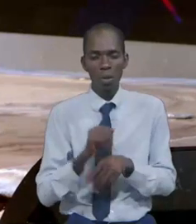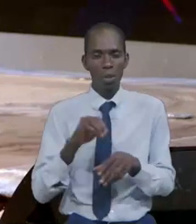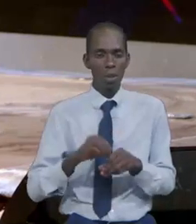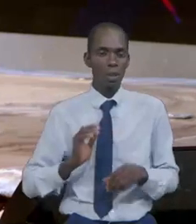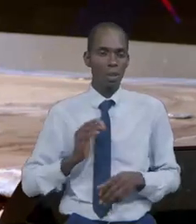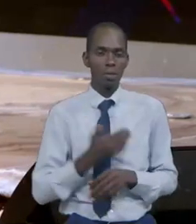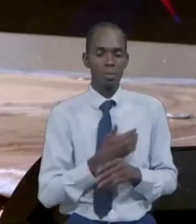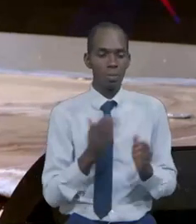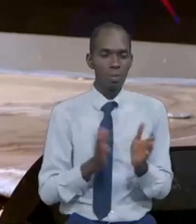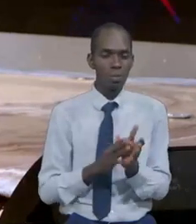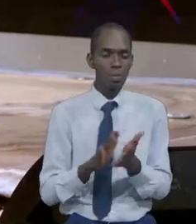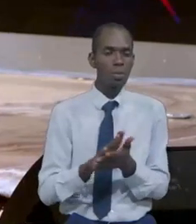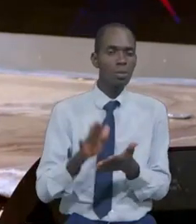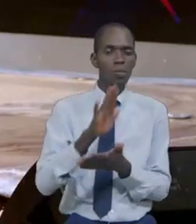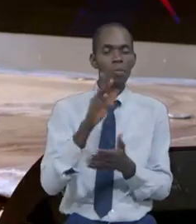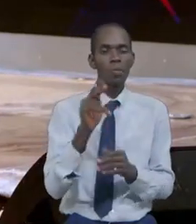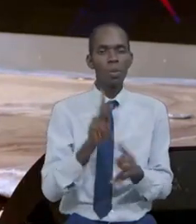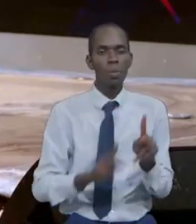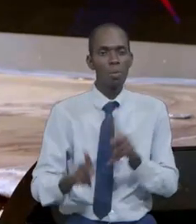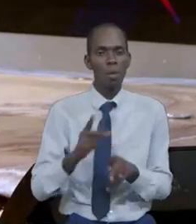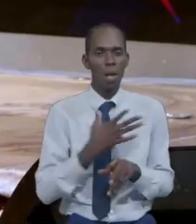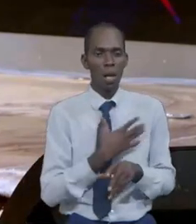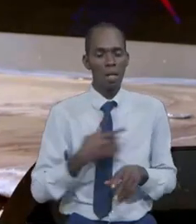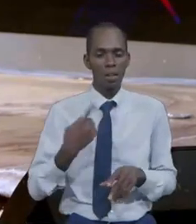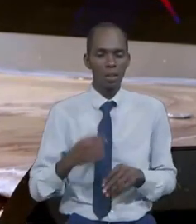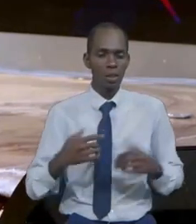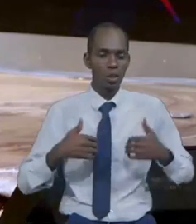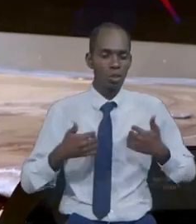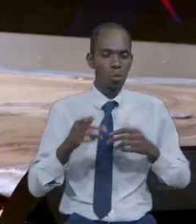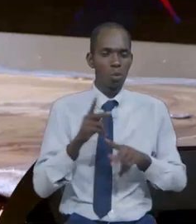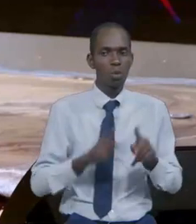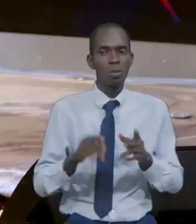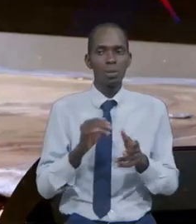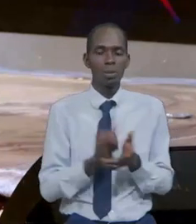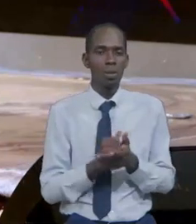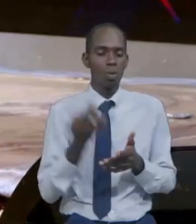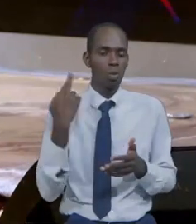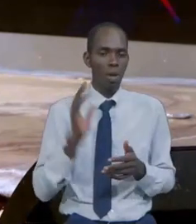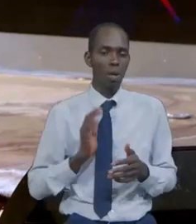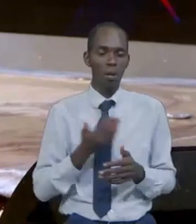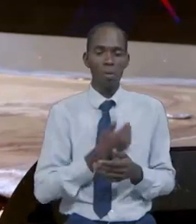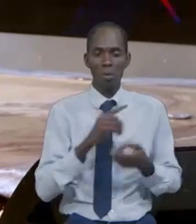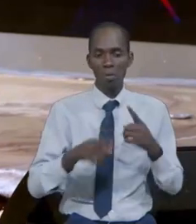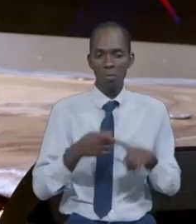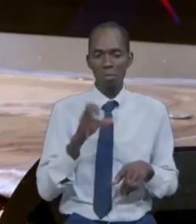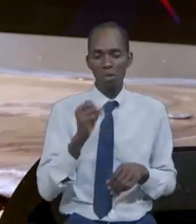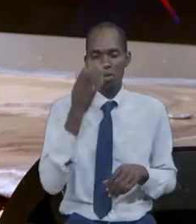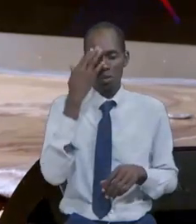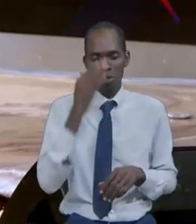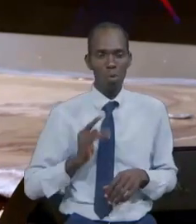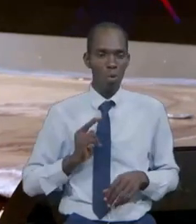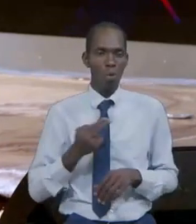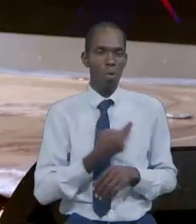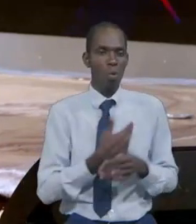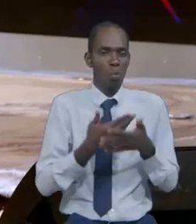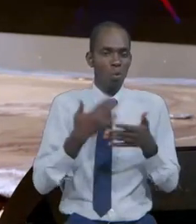nos collèges, les gens qui nous connaissaient, les jeunes, les adolescents, nos pères, ceux qui nous connaissaient, maintenant ils savent